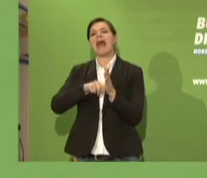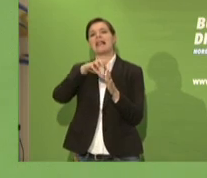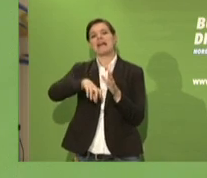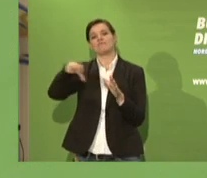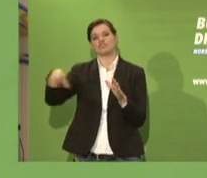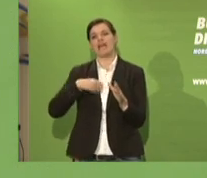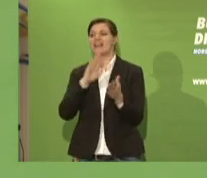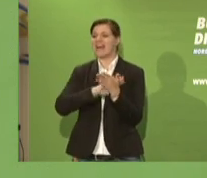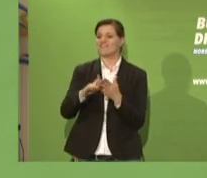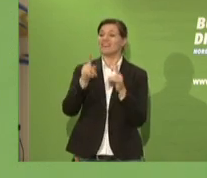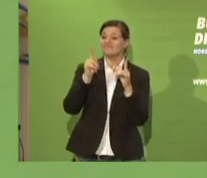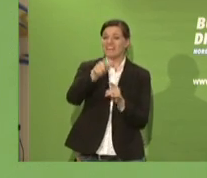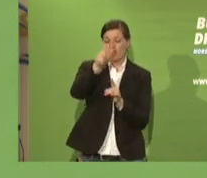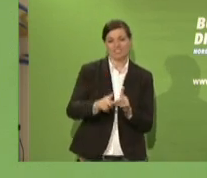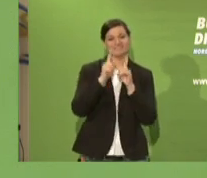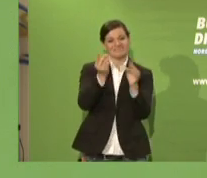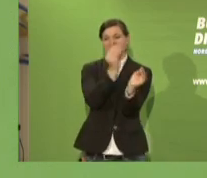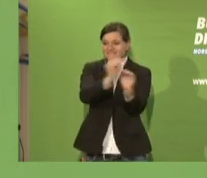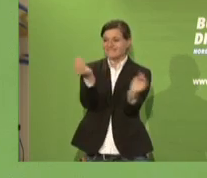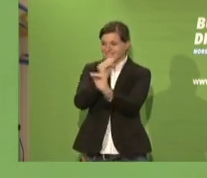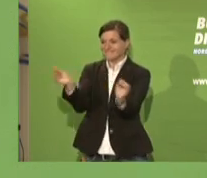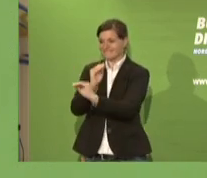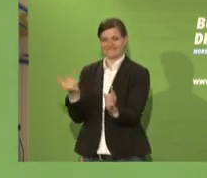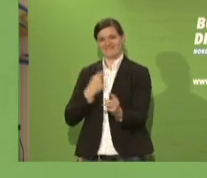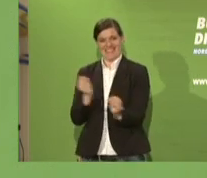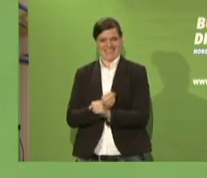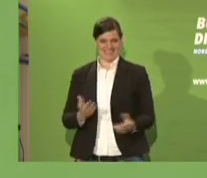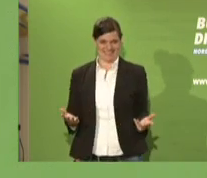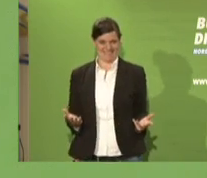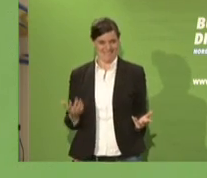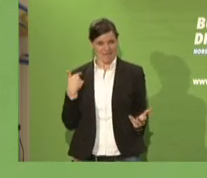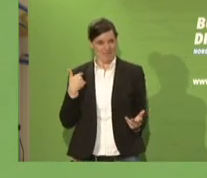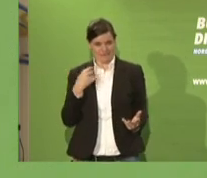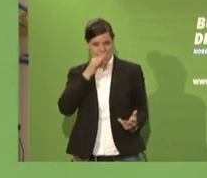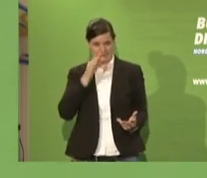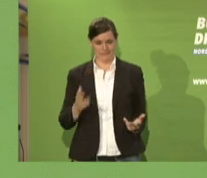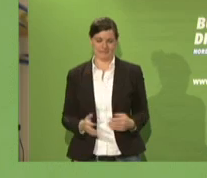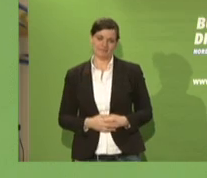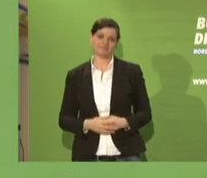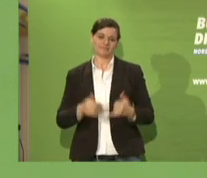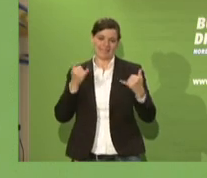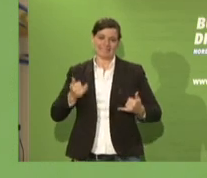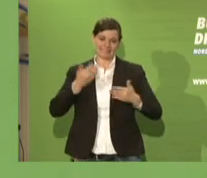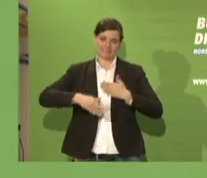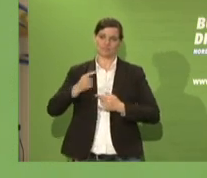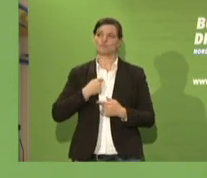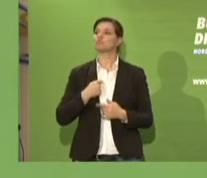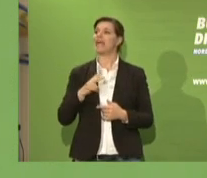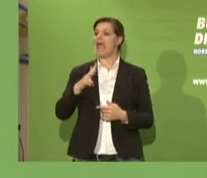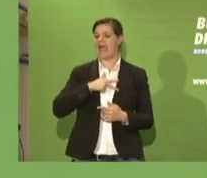nicht an den Mann und an die Frau gebracht bekamen. Ich meine, wir